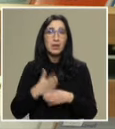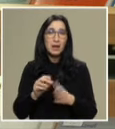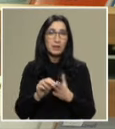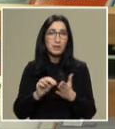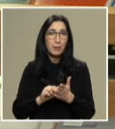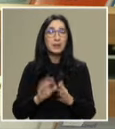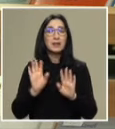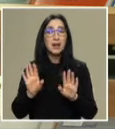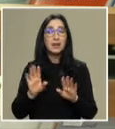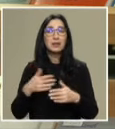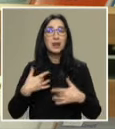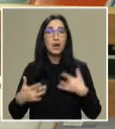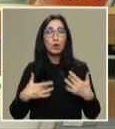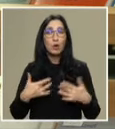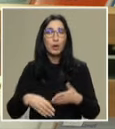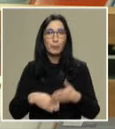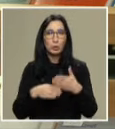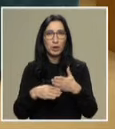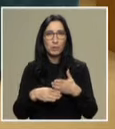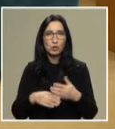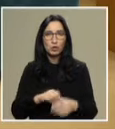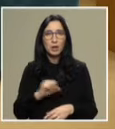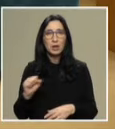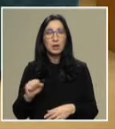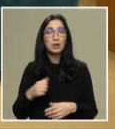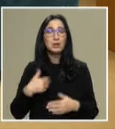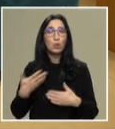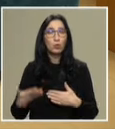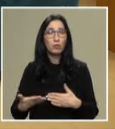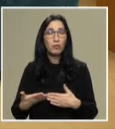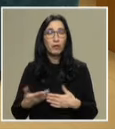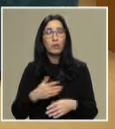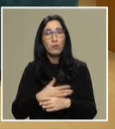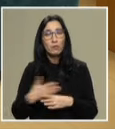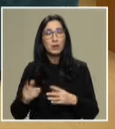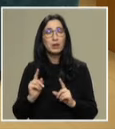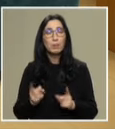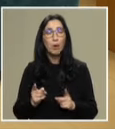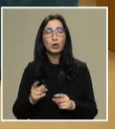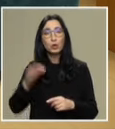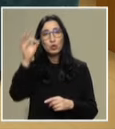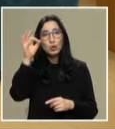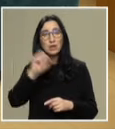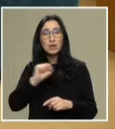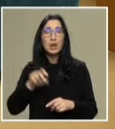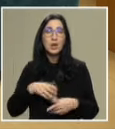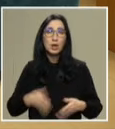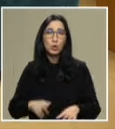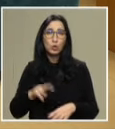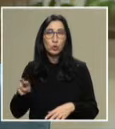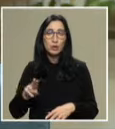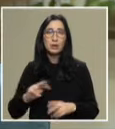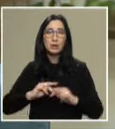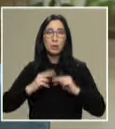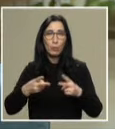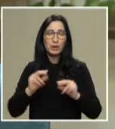сметка тяхната роля е подкрепяща и съответно винаги биха могли и учениците и родителите да се обърнат за съвет към